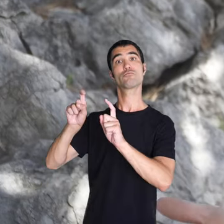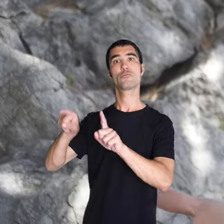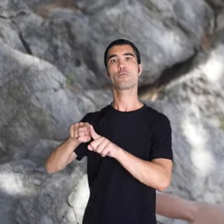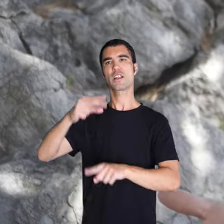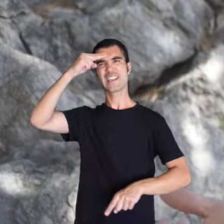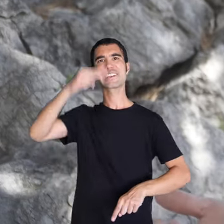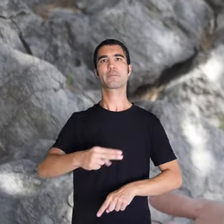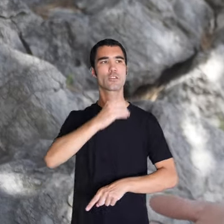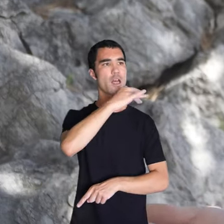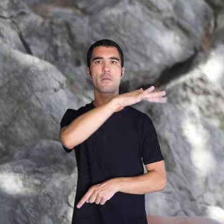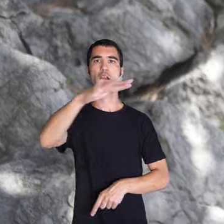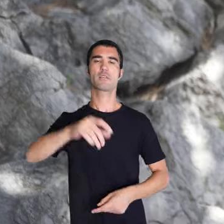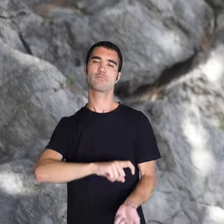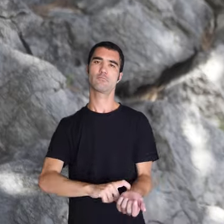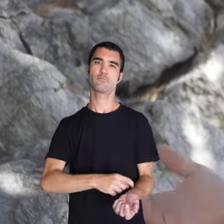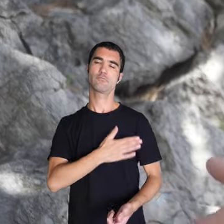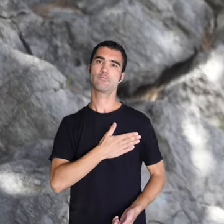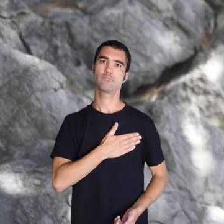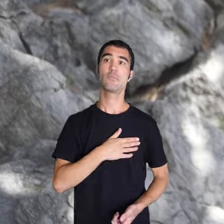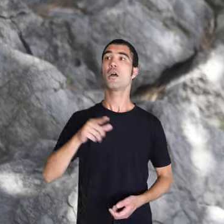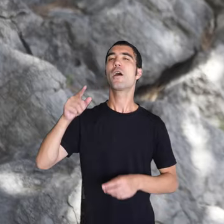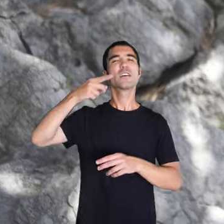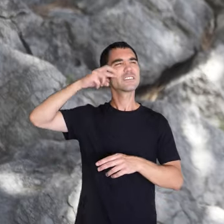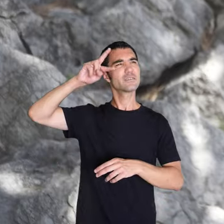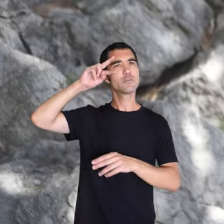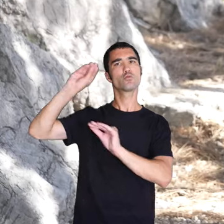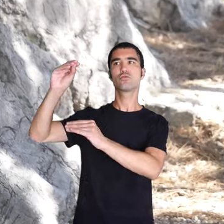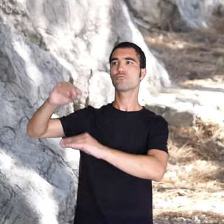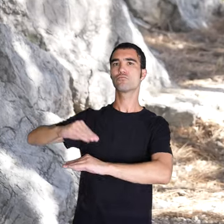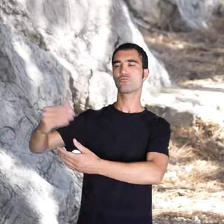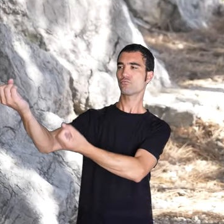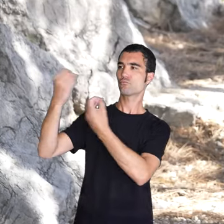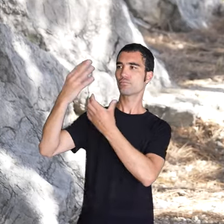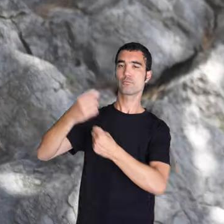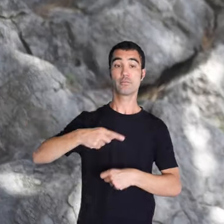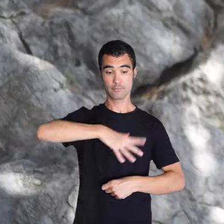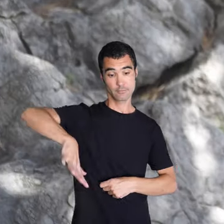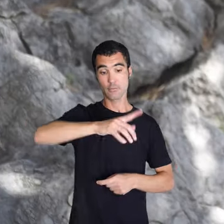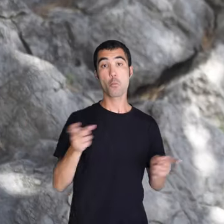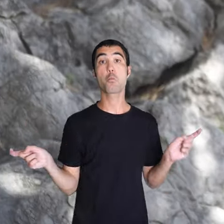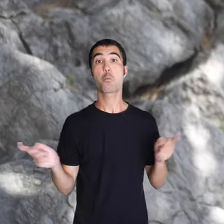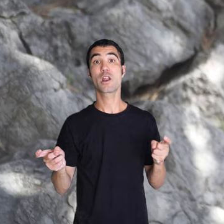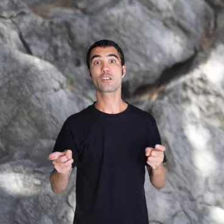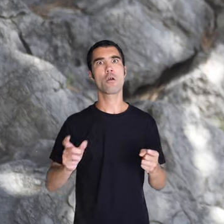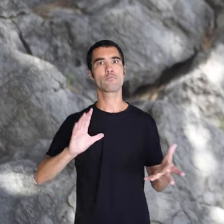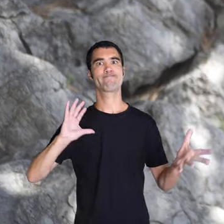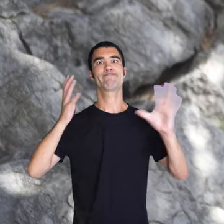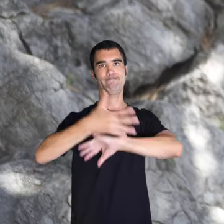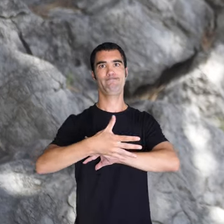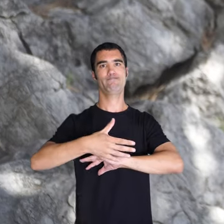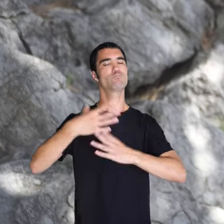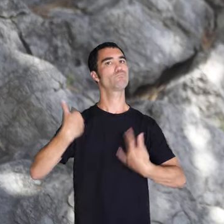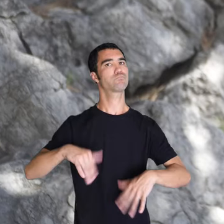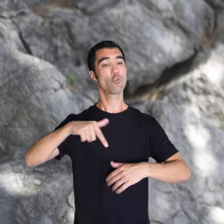més respecte a la mà, i m'ha ensenyat tota l'experiència que du darrere. L'esport ha canviat molt, però sí que és un lloc on sempre hi ha hagut molta